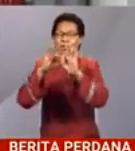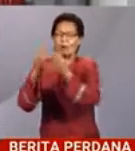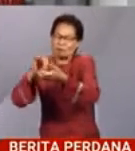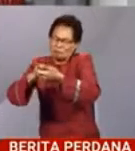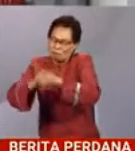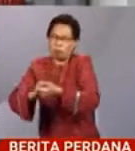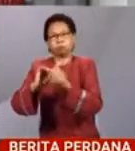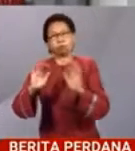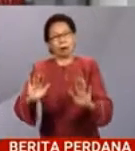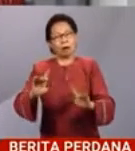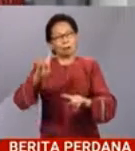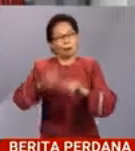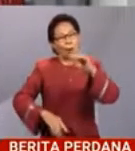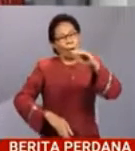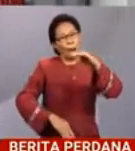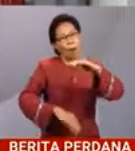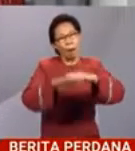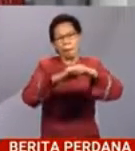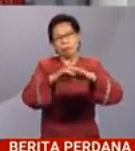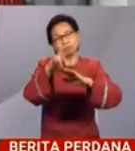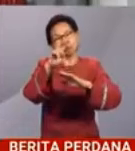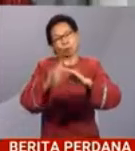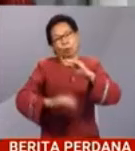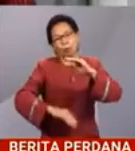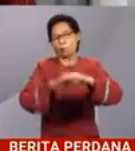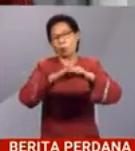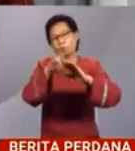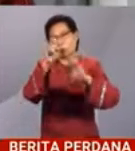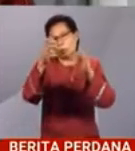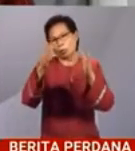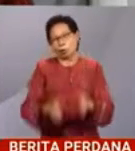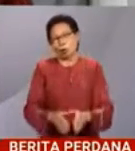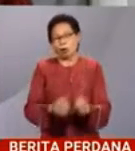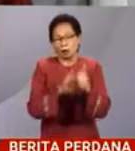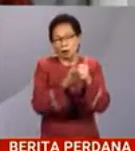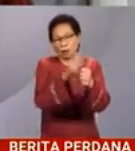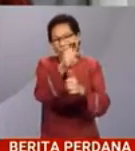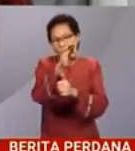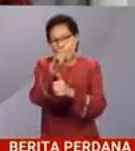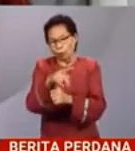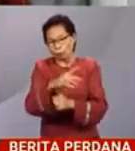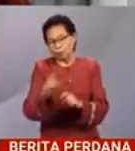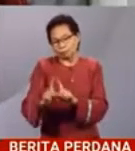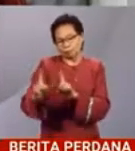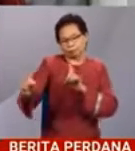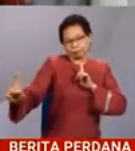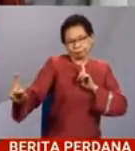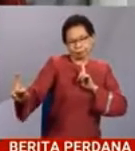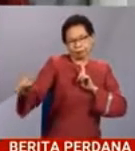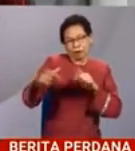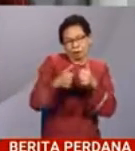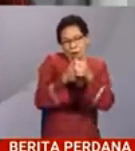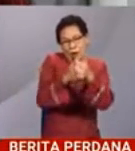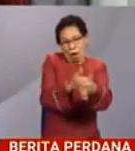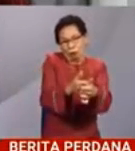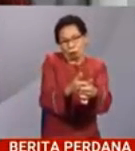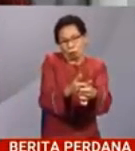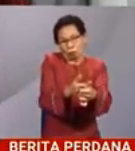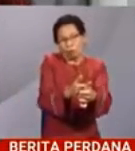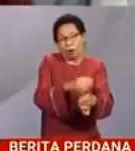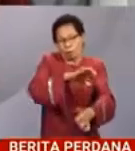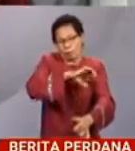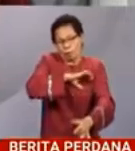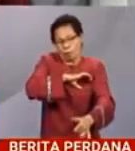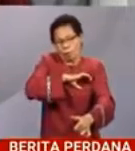terdekat, tidak boleh melebihi 20 orang. Bagi memastikan SOP termasuk penjarakan sosial dipatuhi, anggota